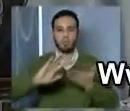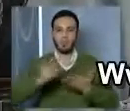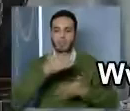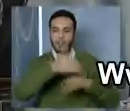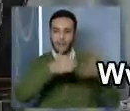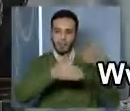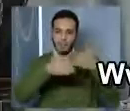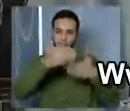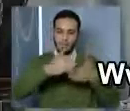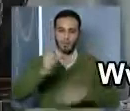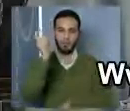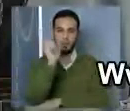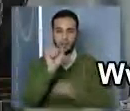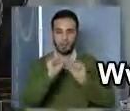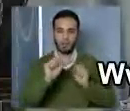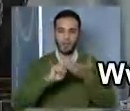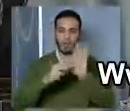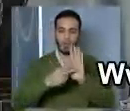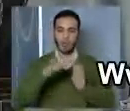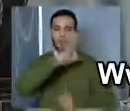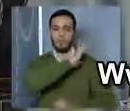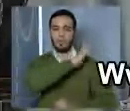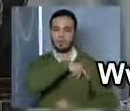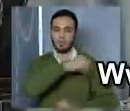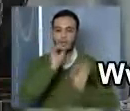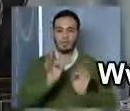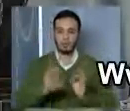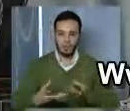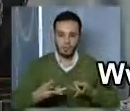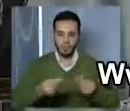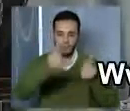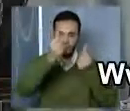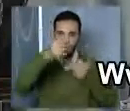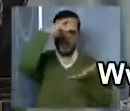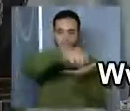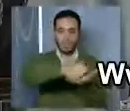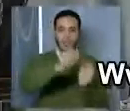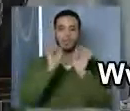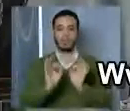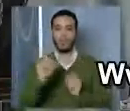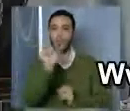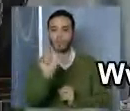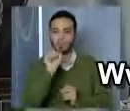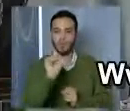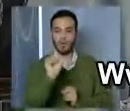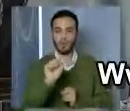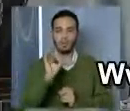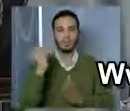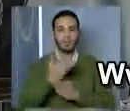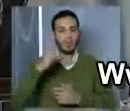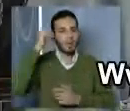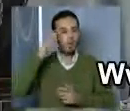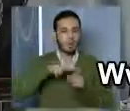هو يبدأ يحرر فلسطين بأكملها ويحرر المسجد الإبراهيمي من المجرمين